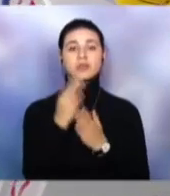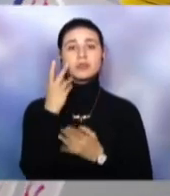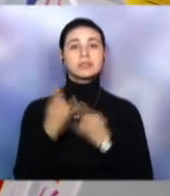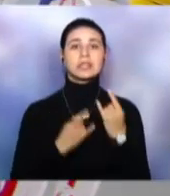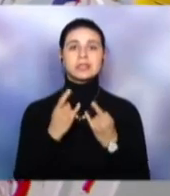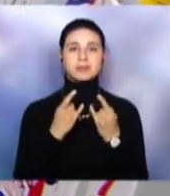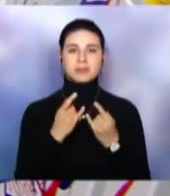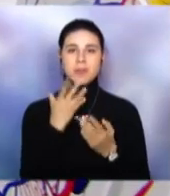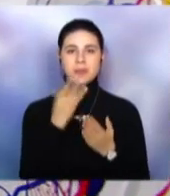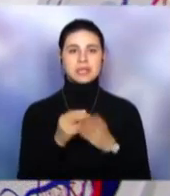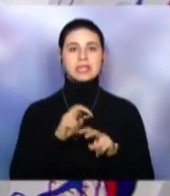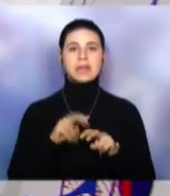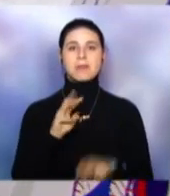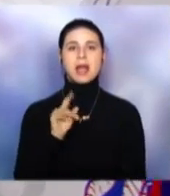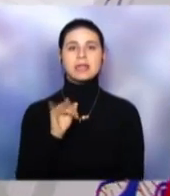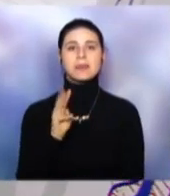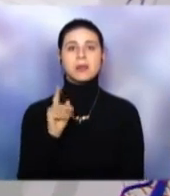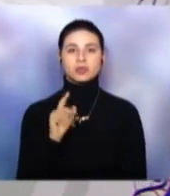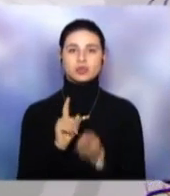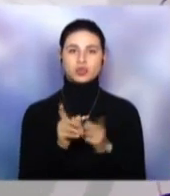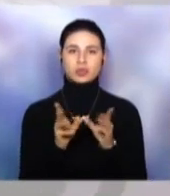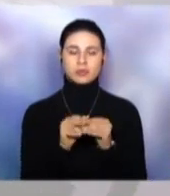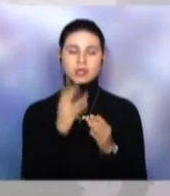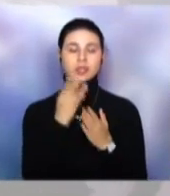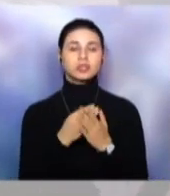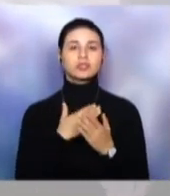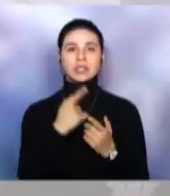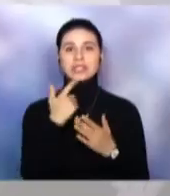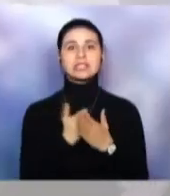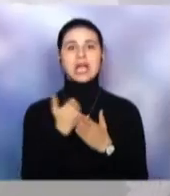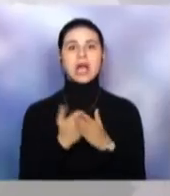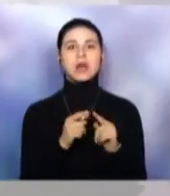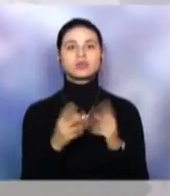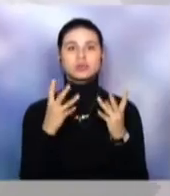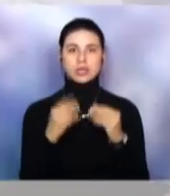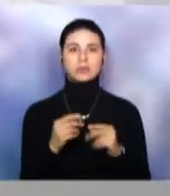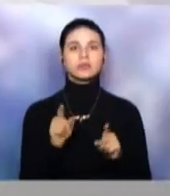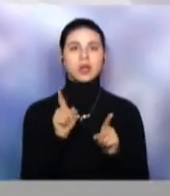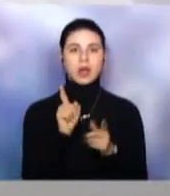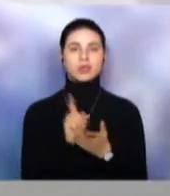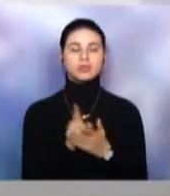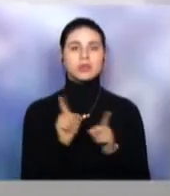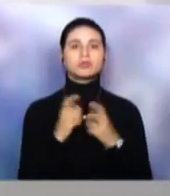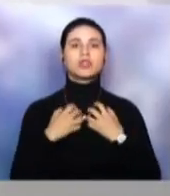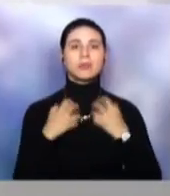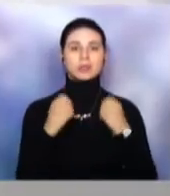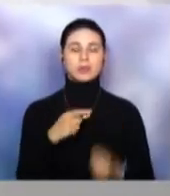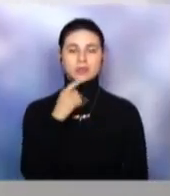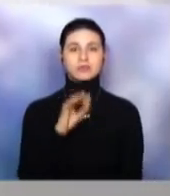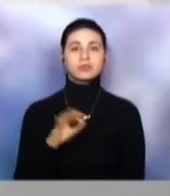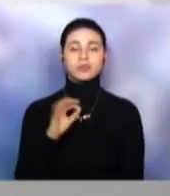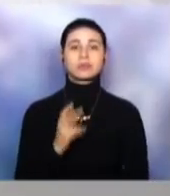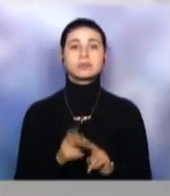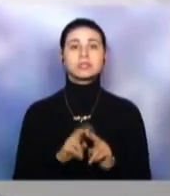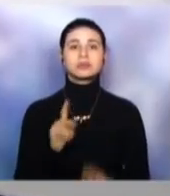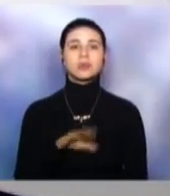იმავასონია სუბდო თარგმანით. ჩვენ საახალწლო დღეებში განსაკუთრებული მზრუნველობით საუბრობთ ჯანმრთელობაზე. იმისათვის, რომ ადამიანებს